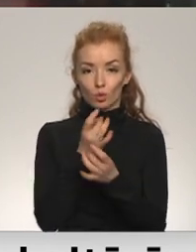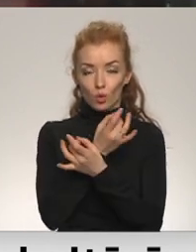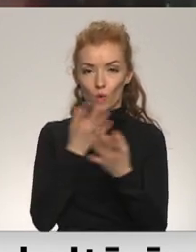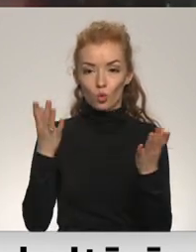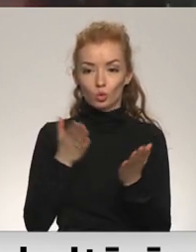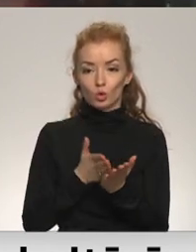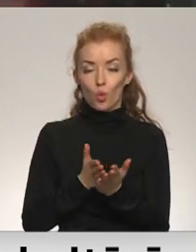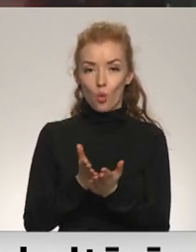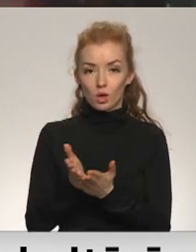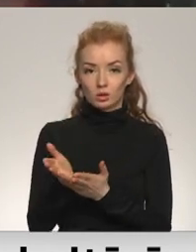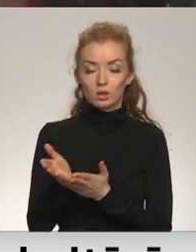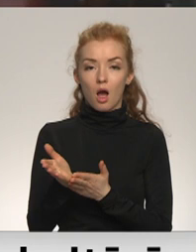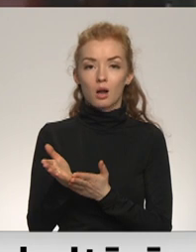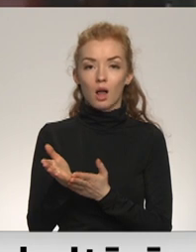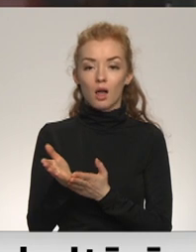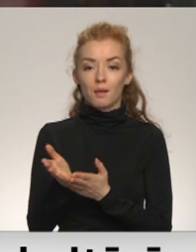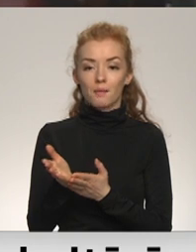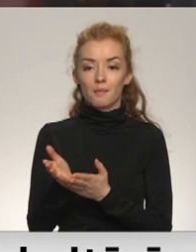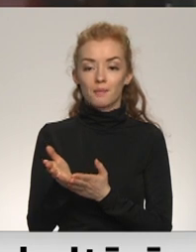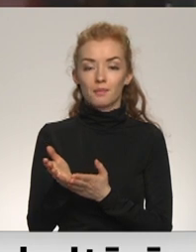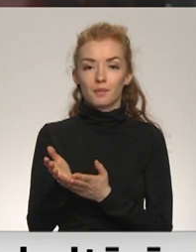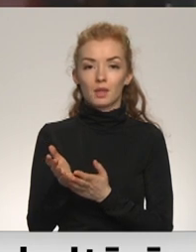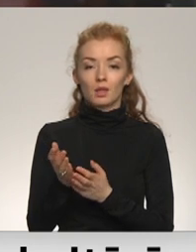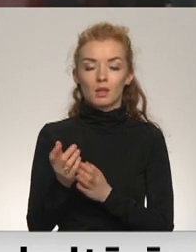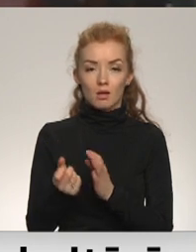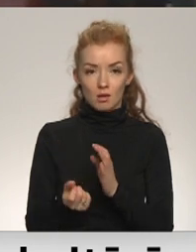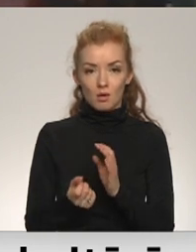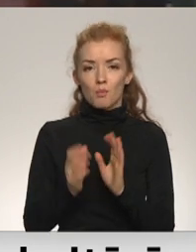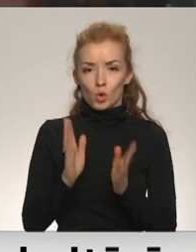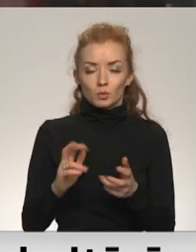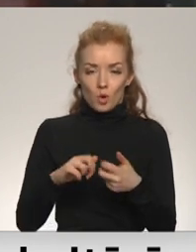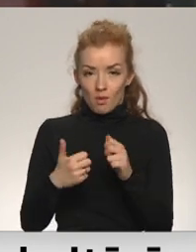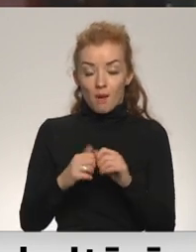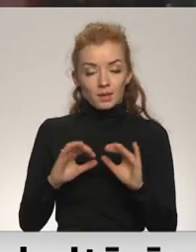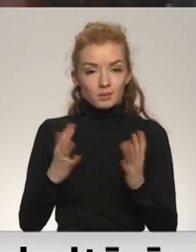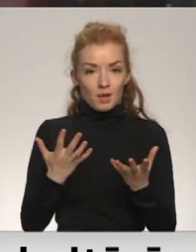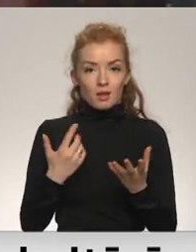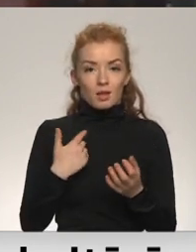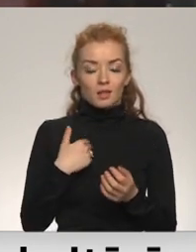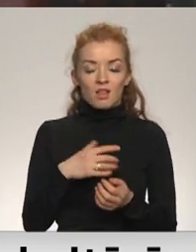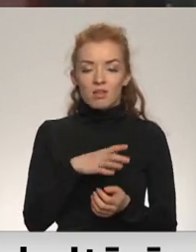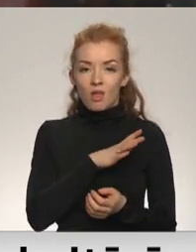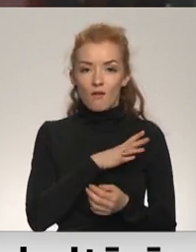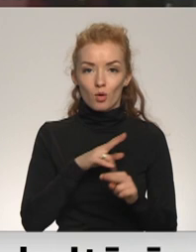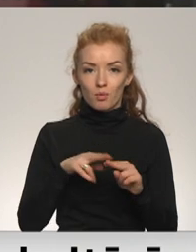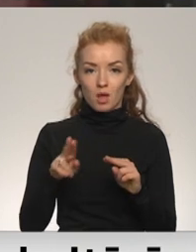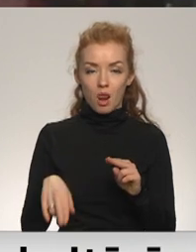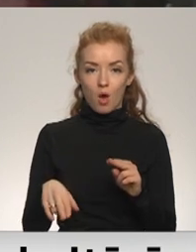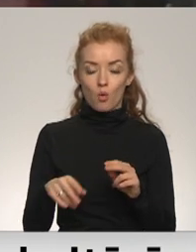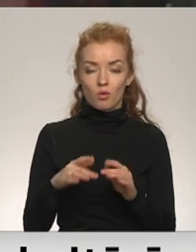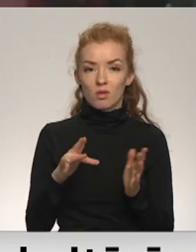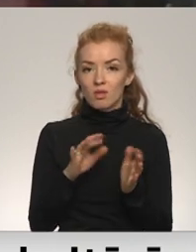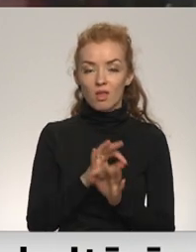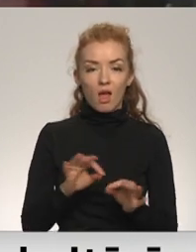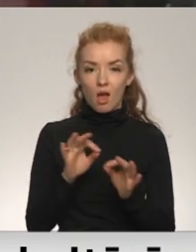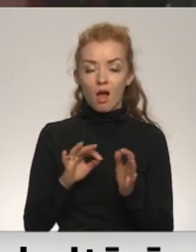nozari, mūsu kultūra telpu nebagātinās, taču es nespēju pieļaut šobrīd